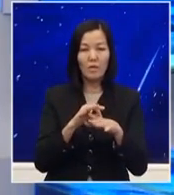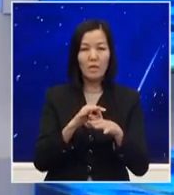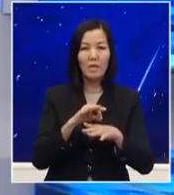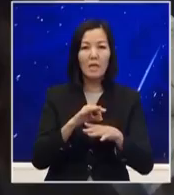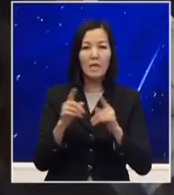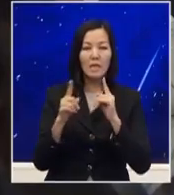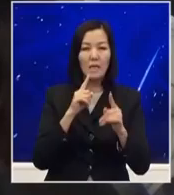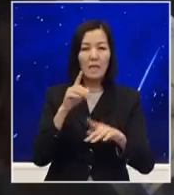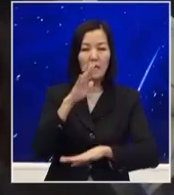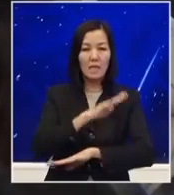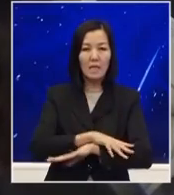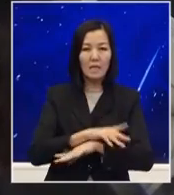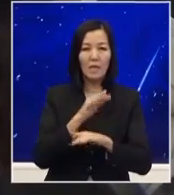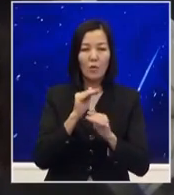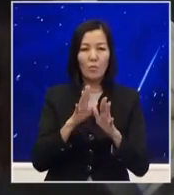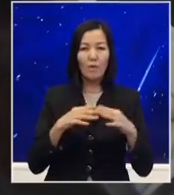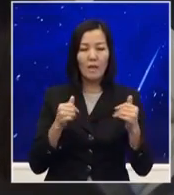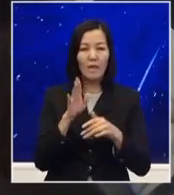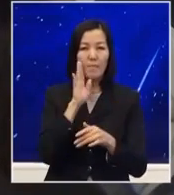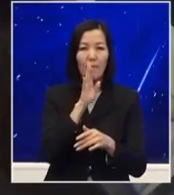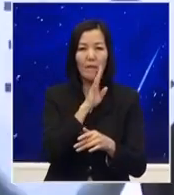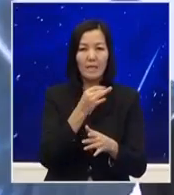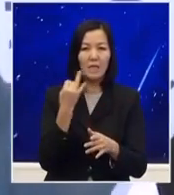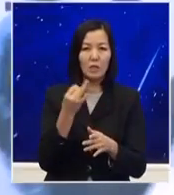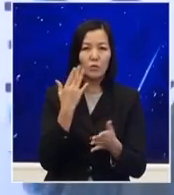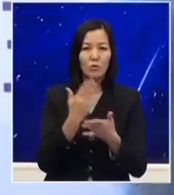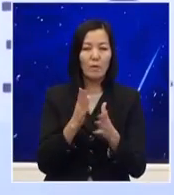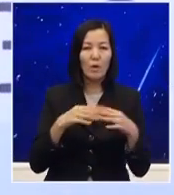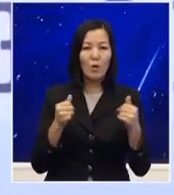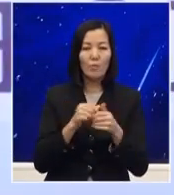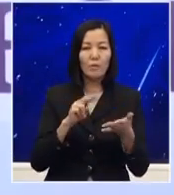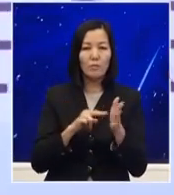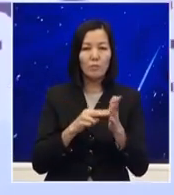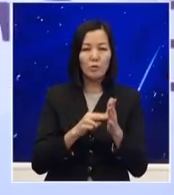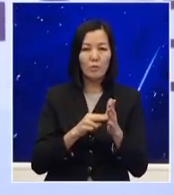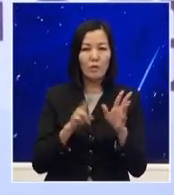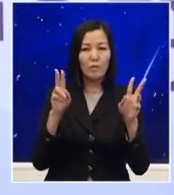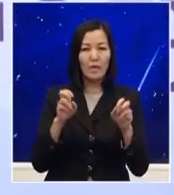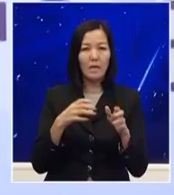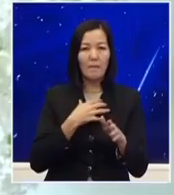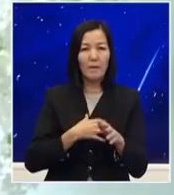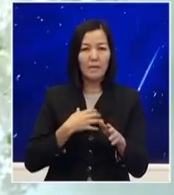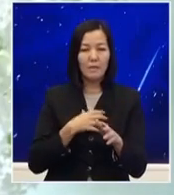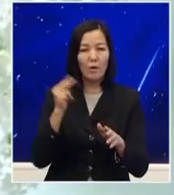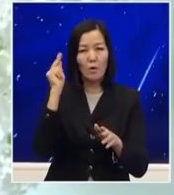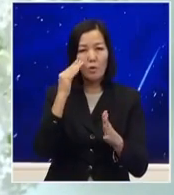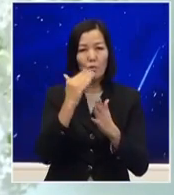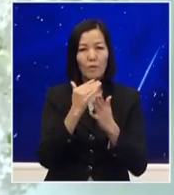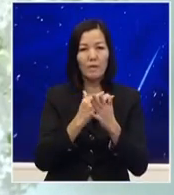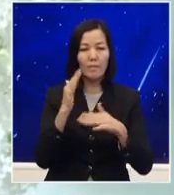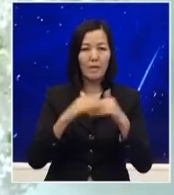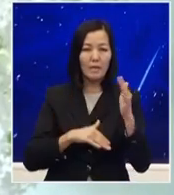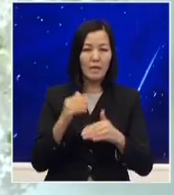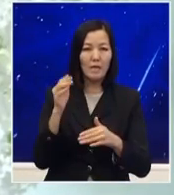көп балалардың да қызығушылығы бар. Себебі отбасылық бюджетті жоспарлау тақырыбы олар үшін аса маңызды. Оқыту